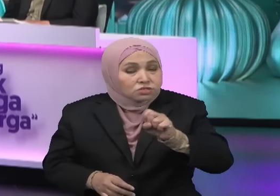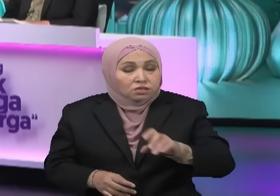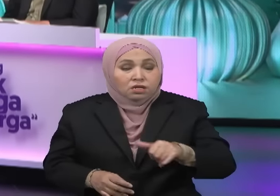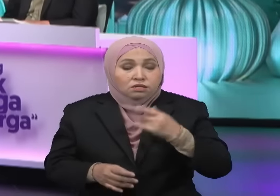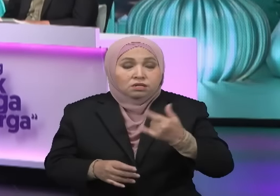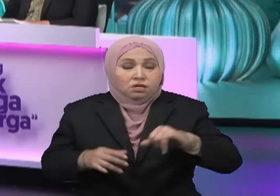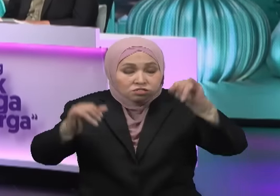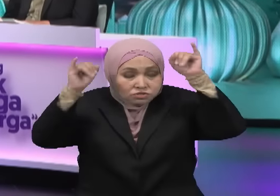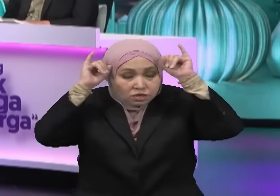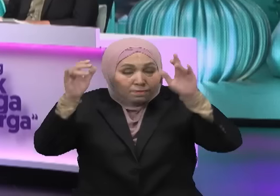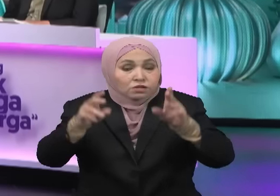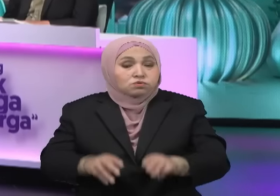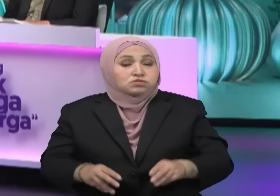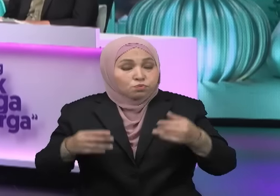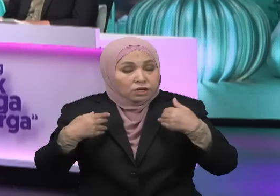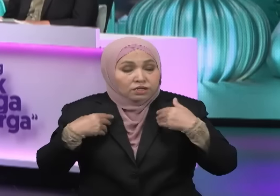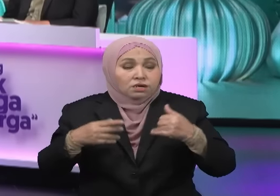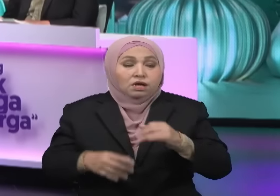adalah jin je Ustaz ya. Manusia pun ada, kalau kita ajak dia, jom